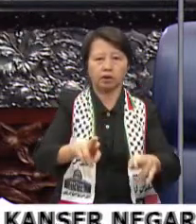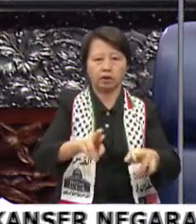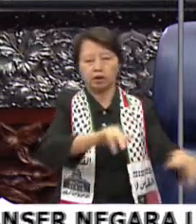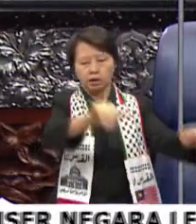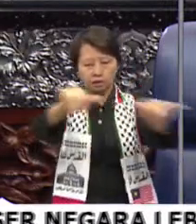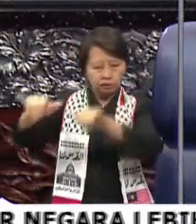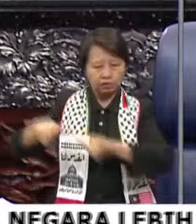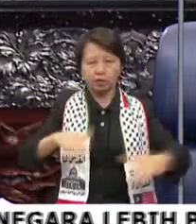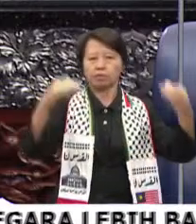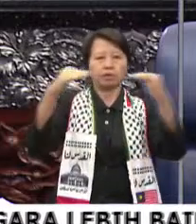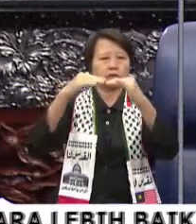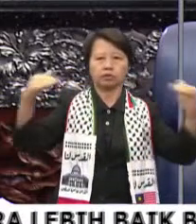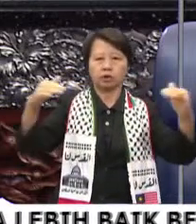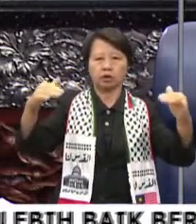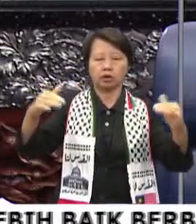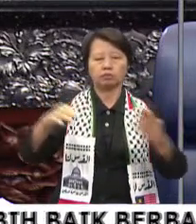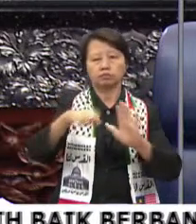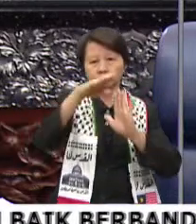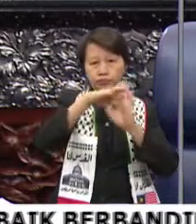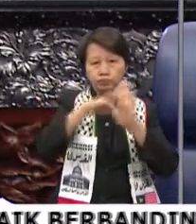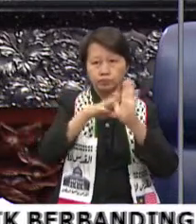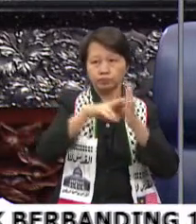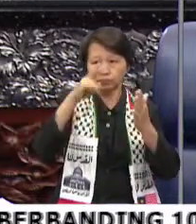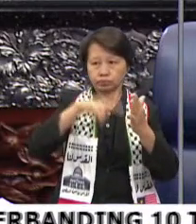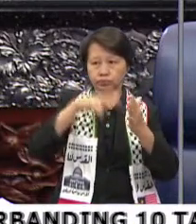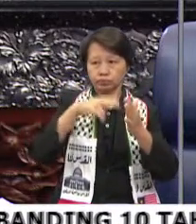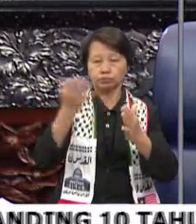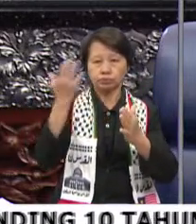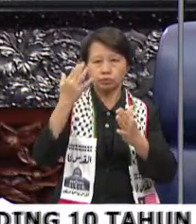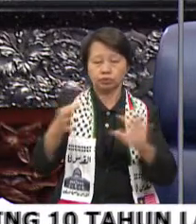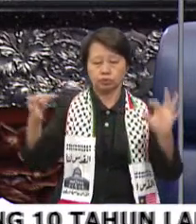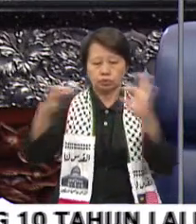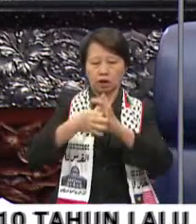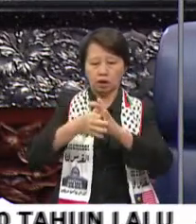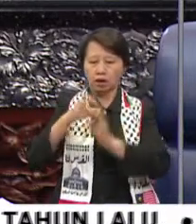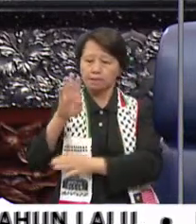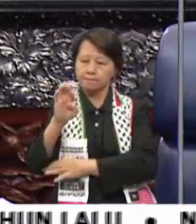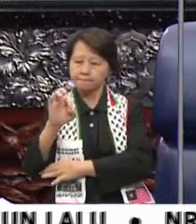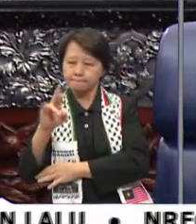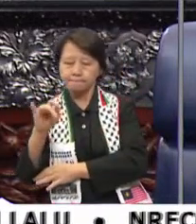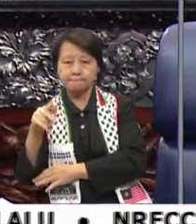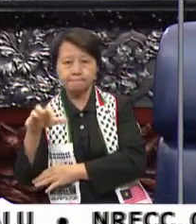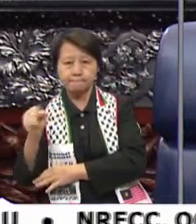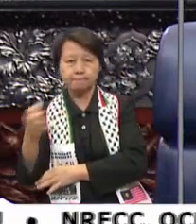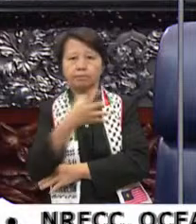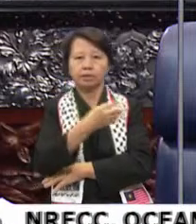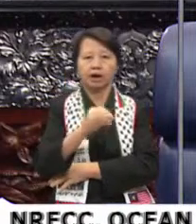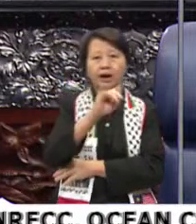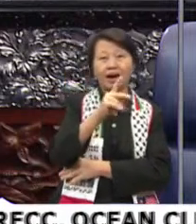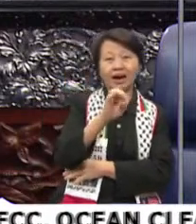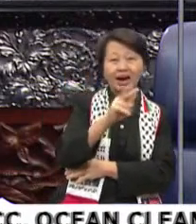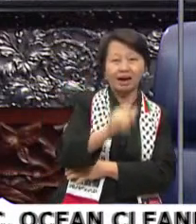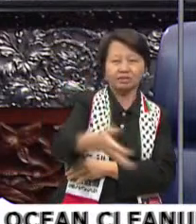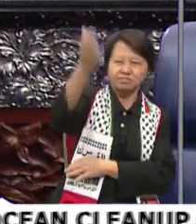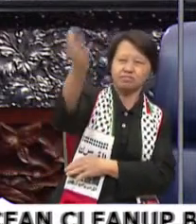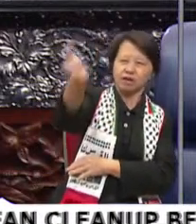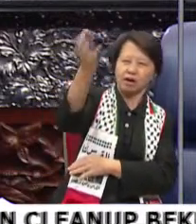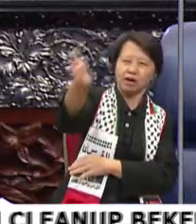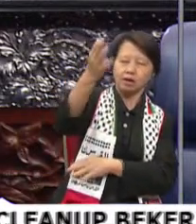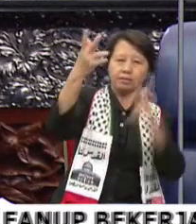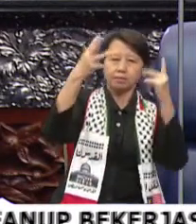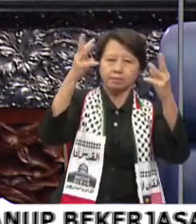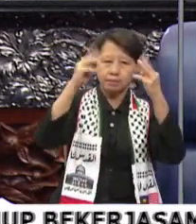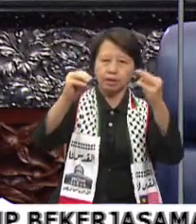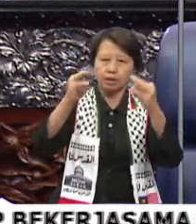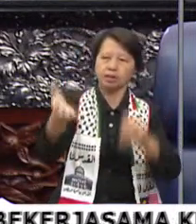rata antara kandungan yang saya baca sepintas lalu gabungan bersih dan ideas mengkritik kenyataan perdana menteri